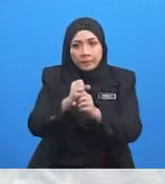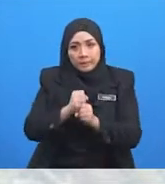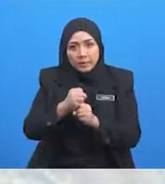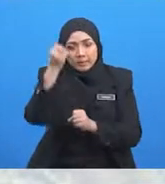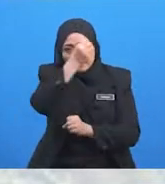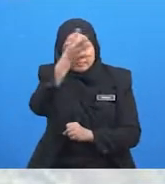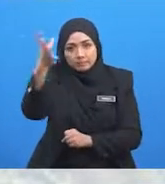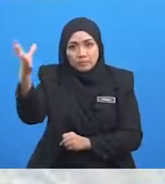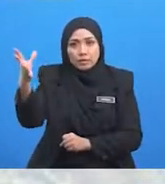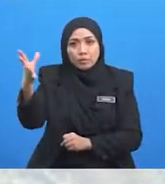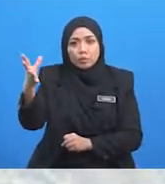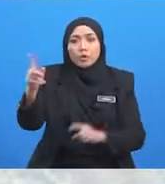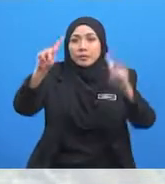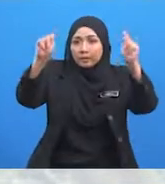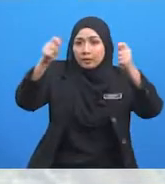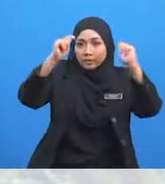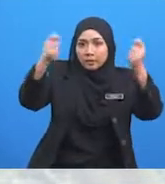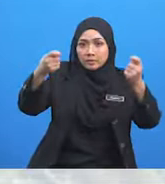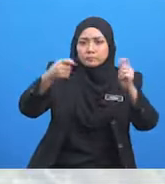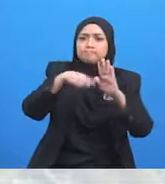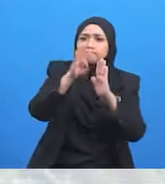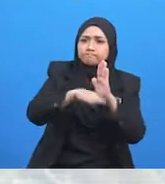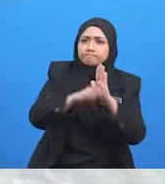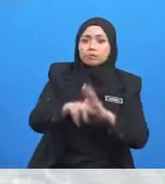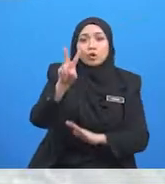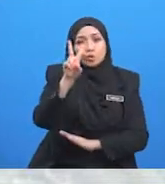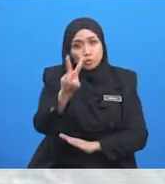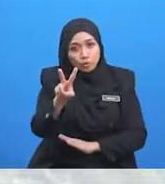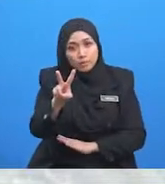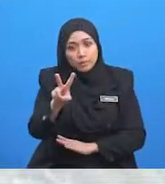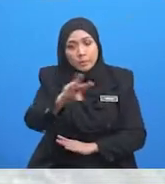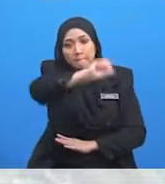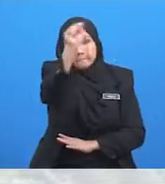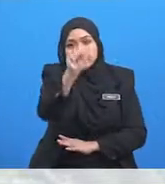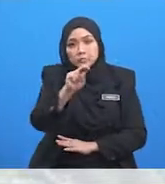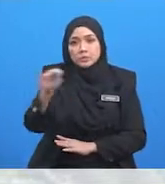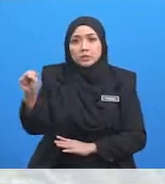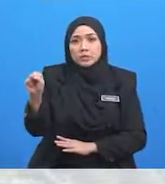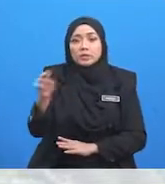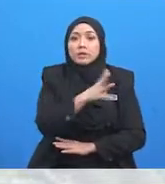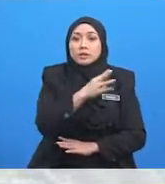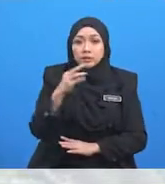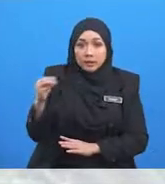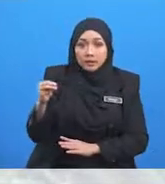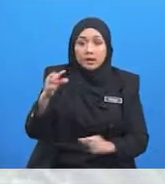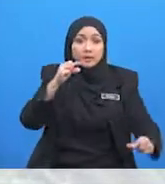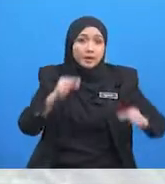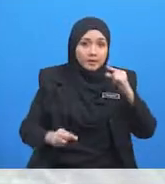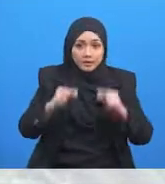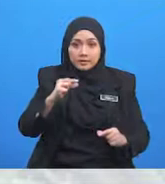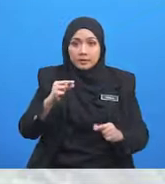menjelaskan tema dan sekurang-kurangnya dua persoalan serta gaya